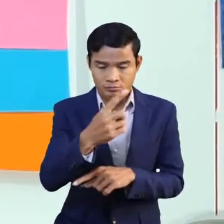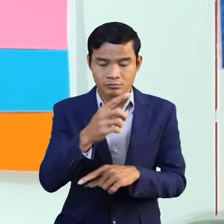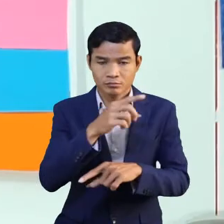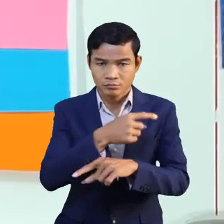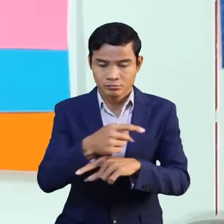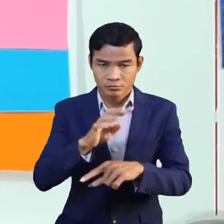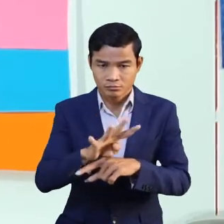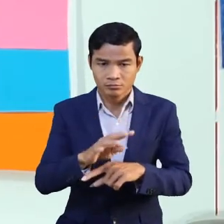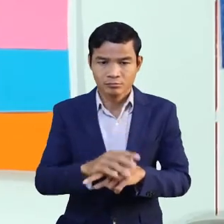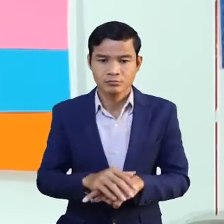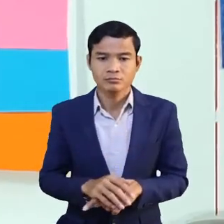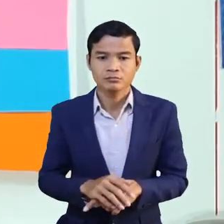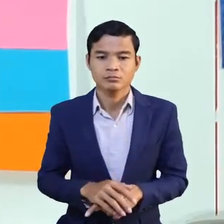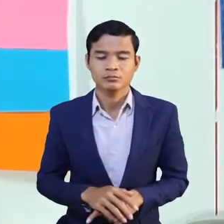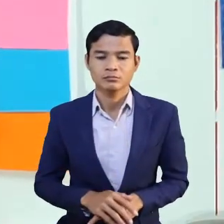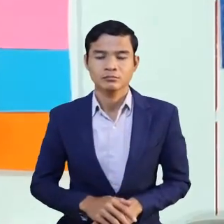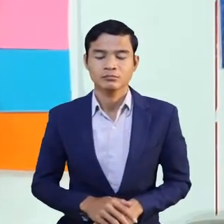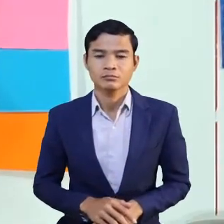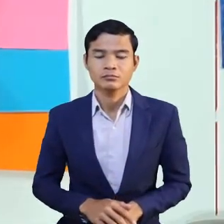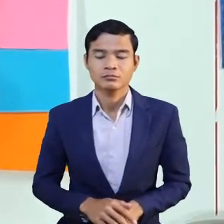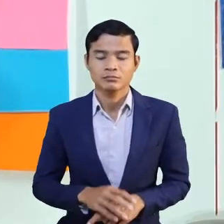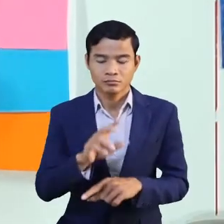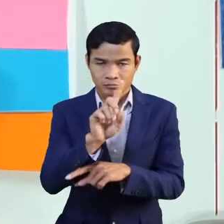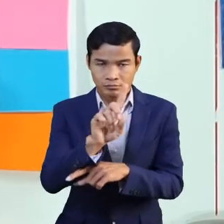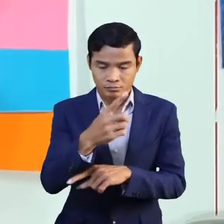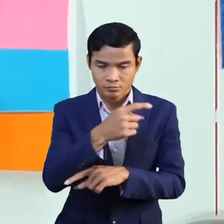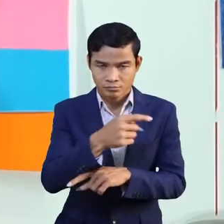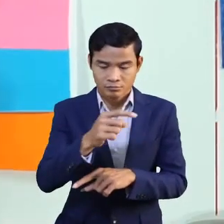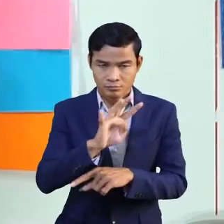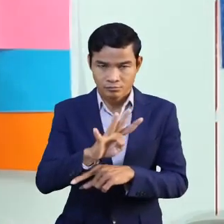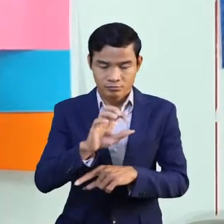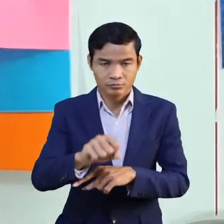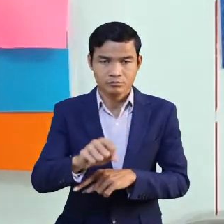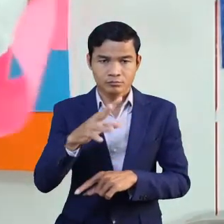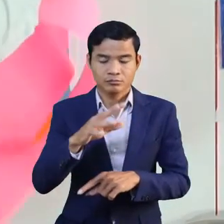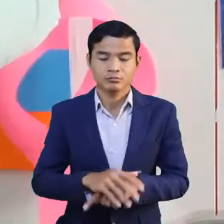ងសិន1ដក4មិនបាន